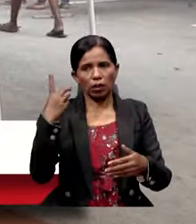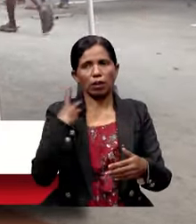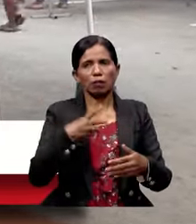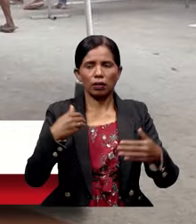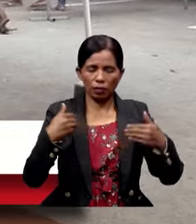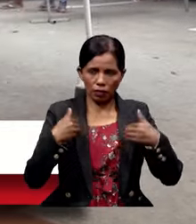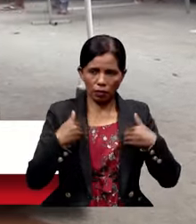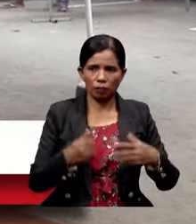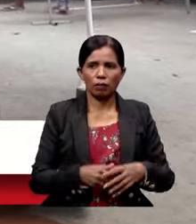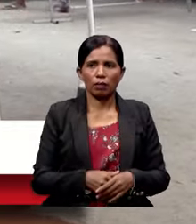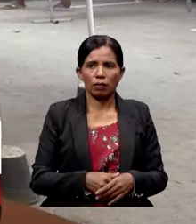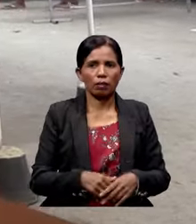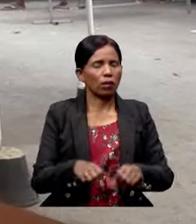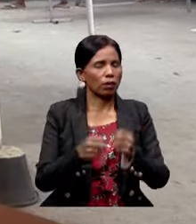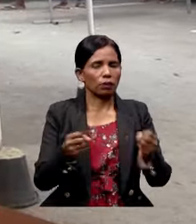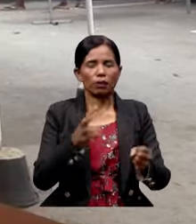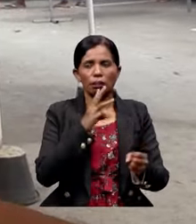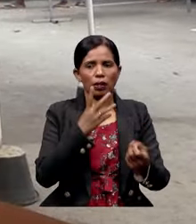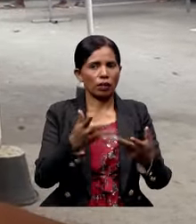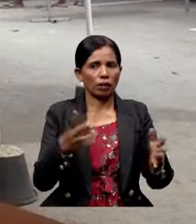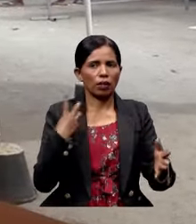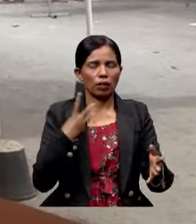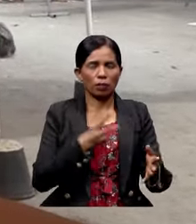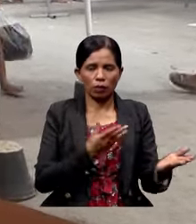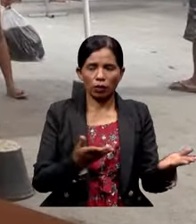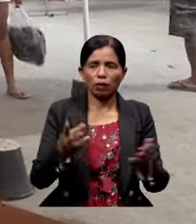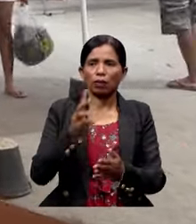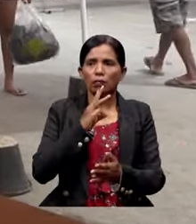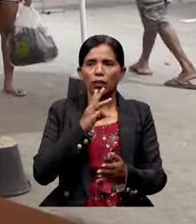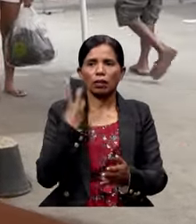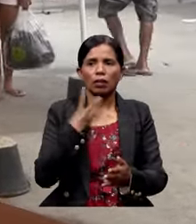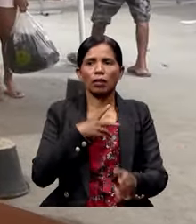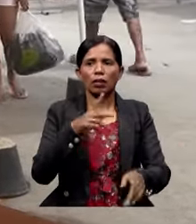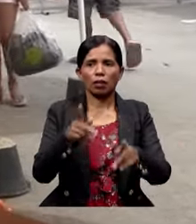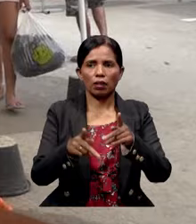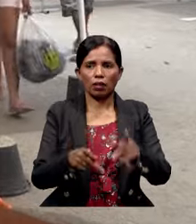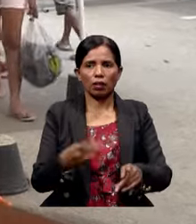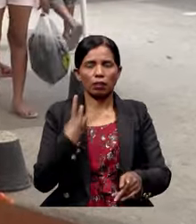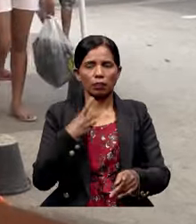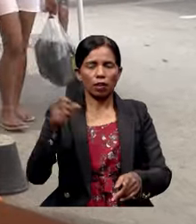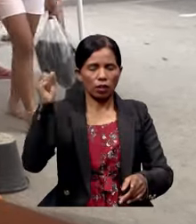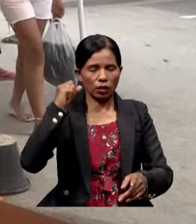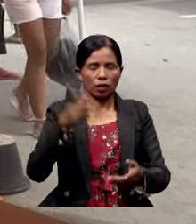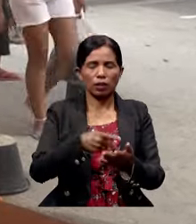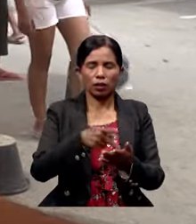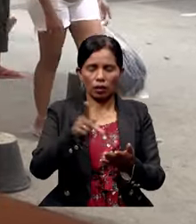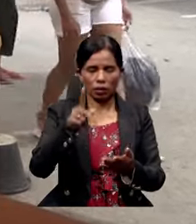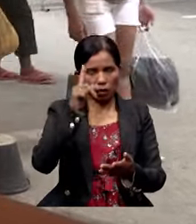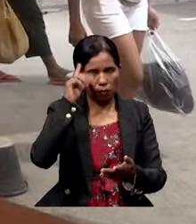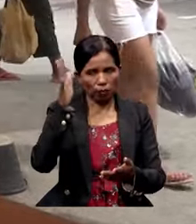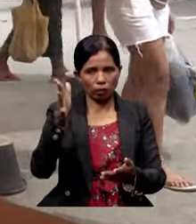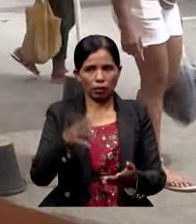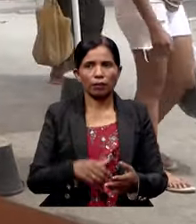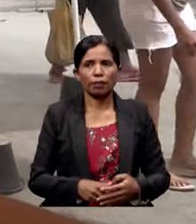hela, a totu be la iha. Anta ami dedek lor be ba dia kida ami ba emang yang privat ami sehari selu 50 sen, ba soe be